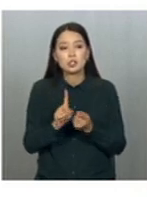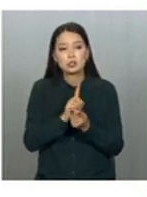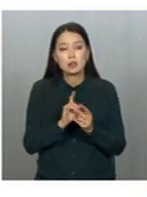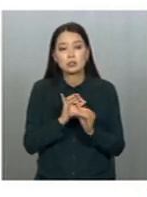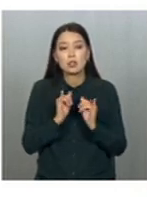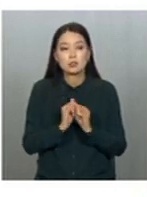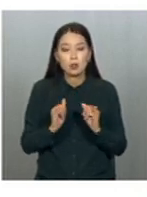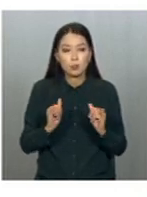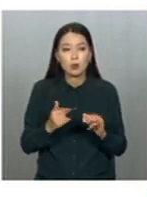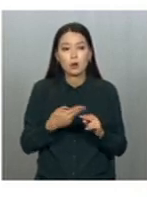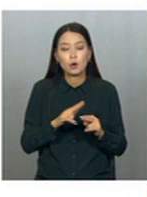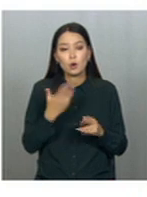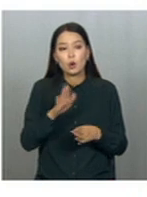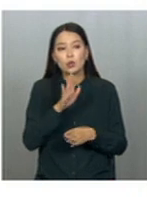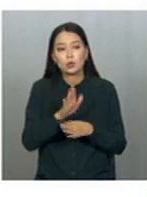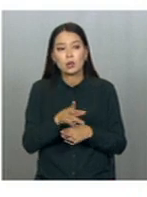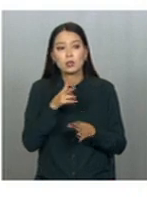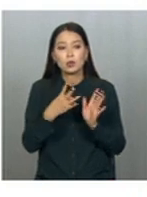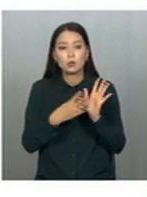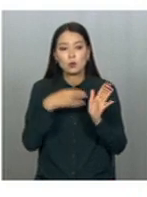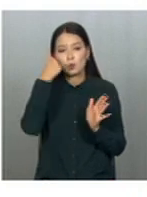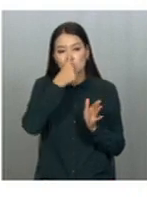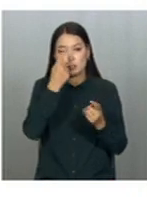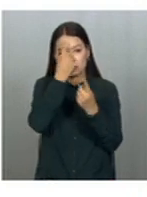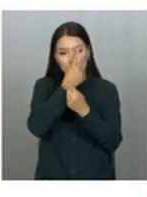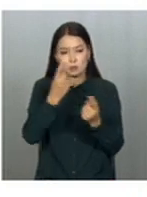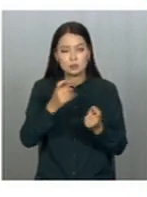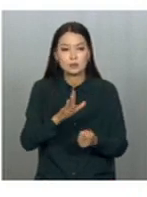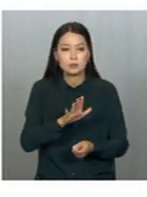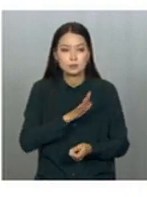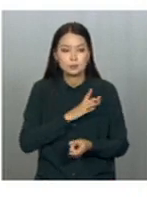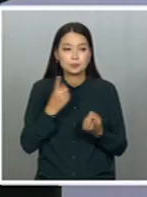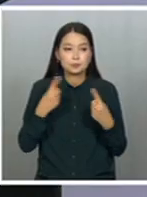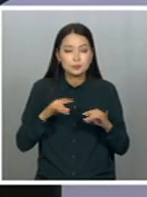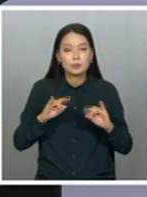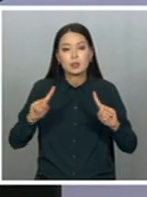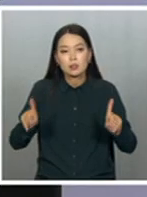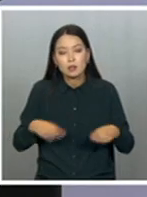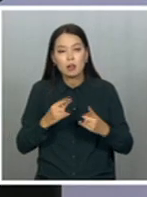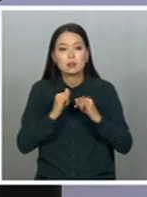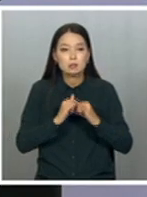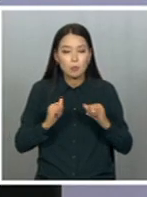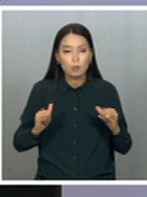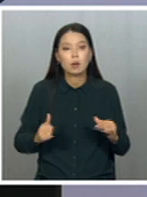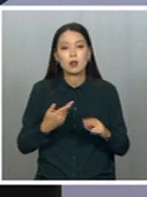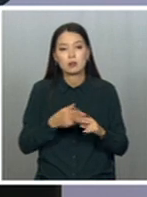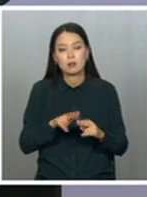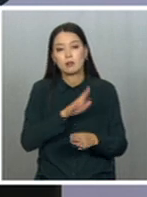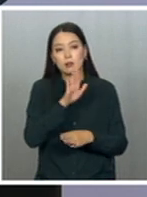қоймады, сол себептен де 2009 жылы дағдарыстан жаңару мен дамуға деген жолдау жарияланды.